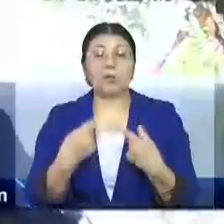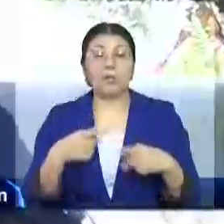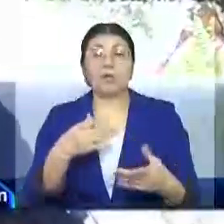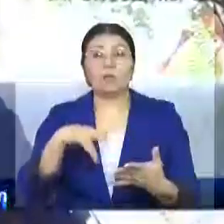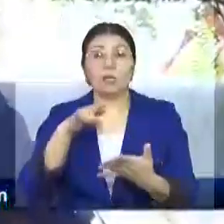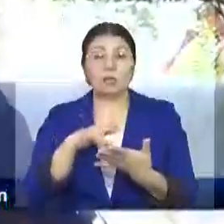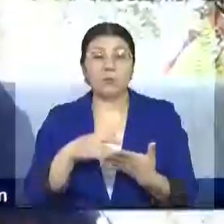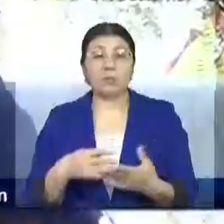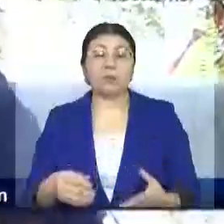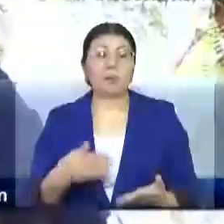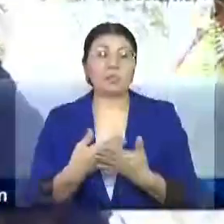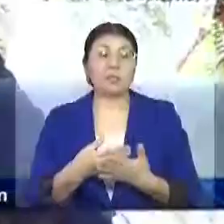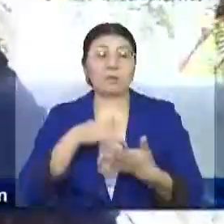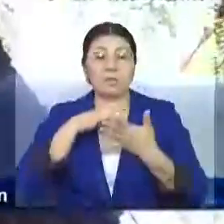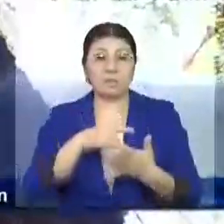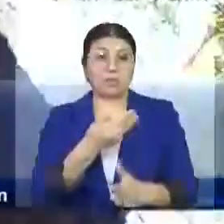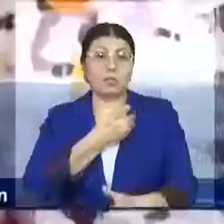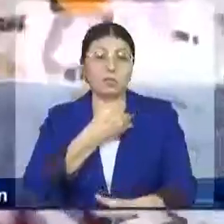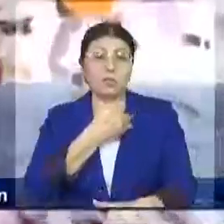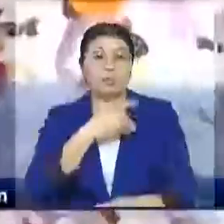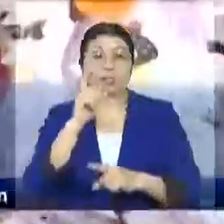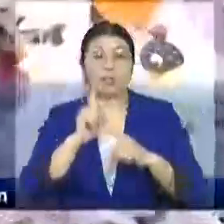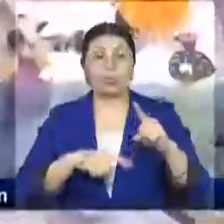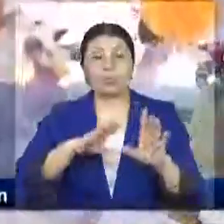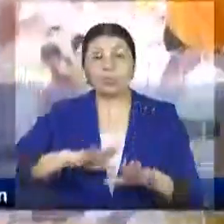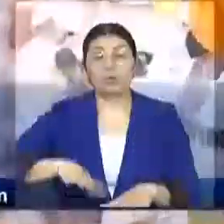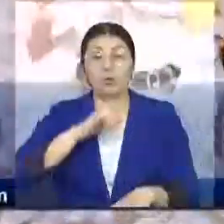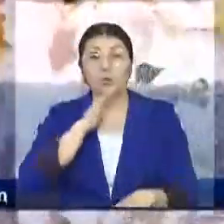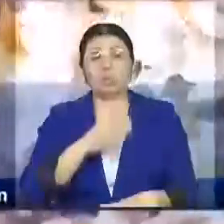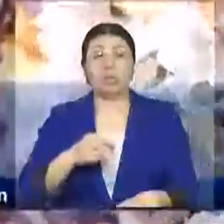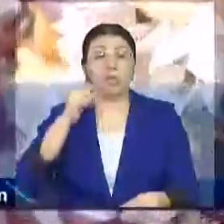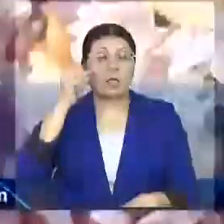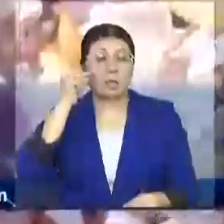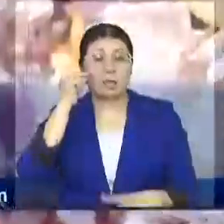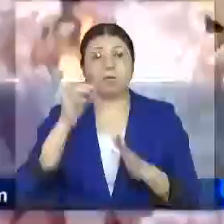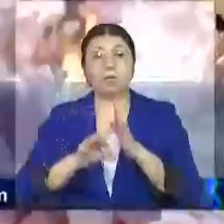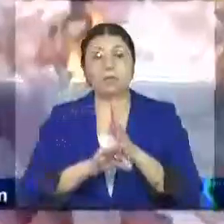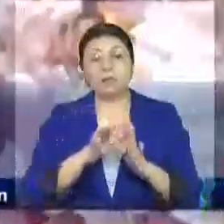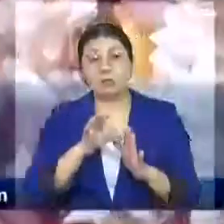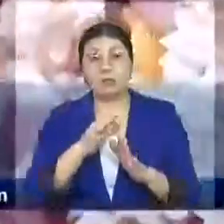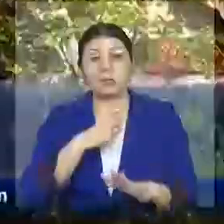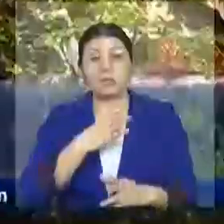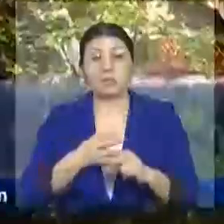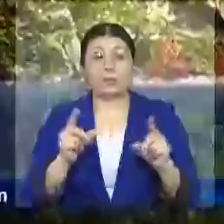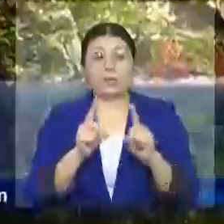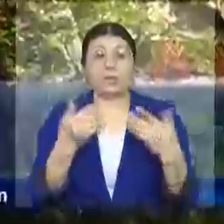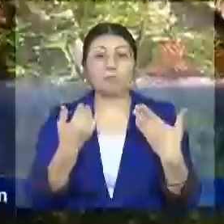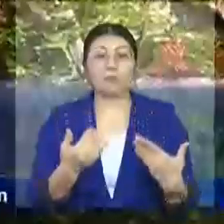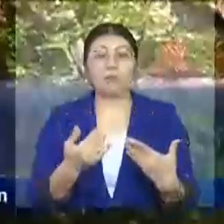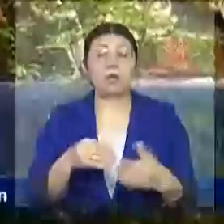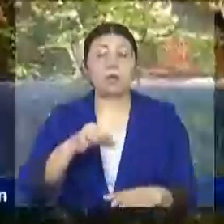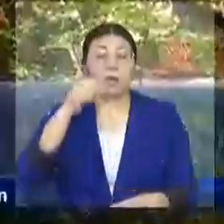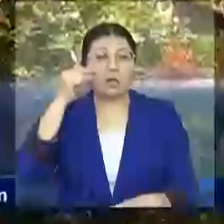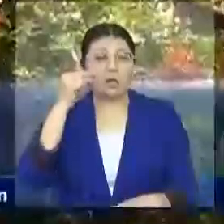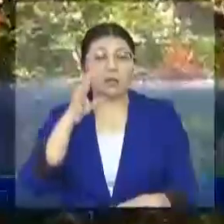қалалар арқылы шетелге саяхаттаймын десеңіз, отандастарымыз кейінгі кезде Қытай бағытын жиі таңдайтынын біле жүріңіз. Себебі қазір аспан асты